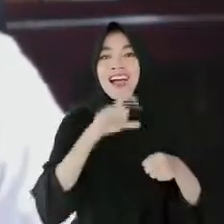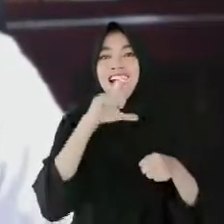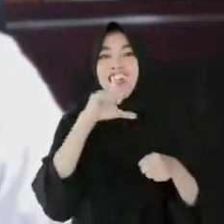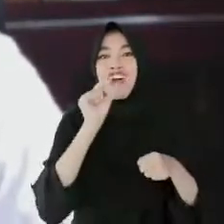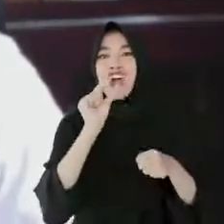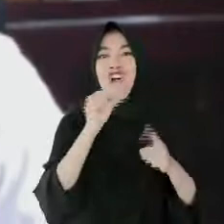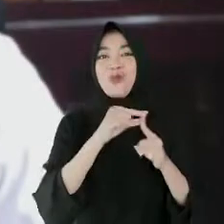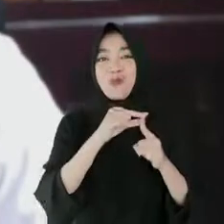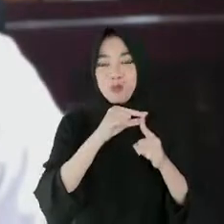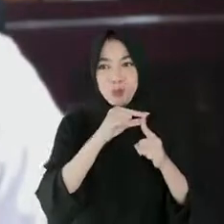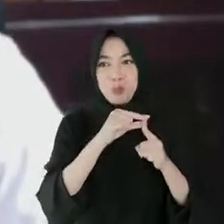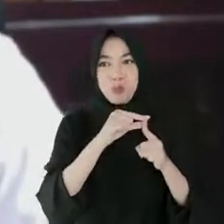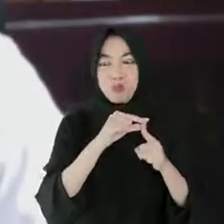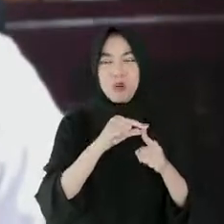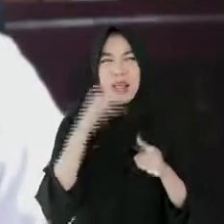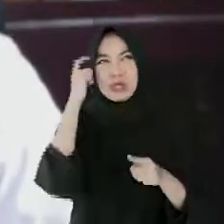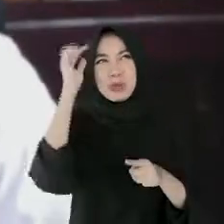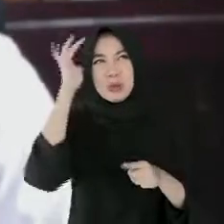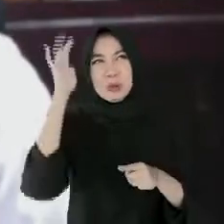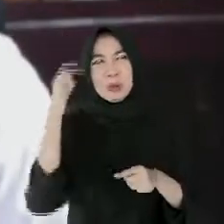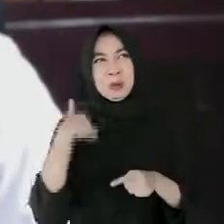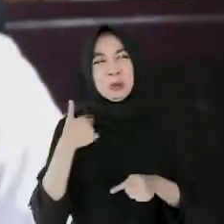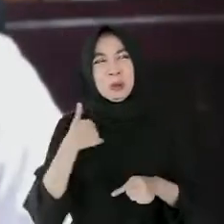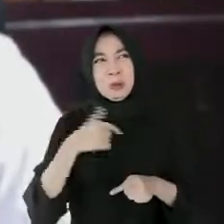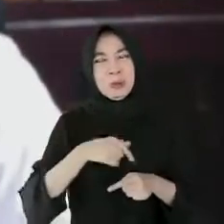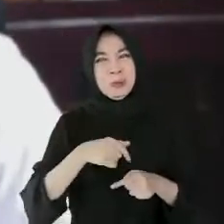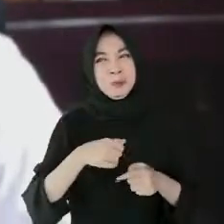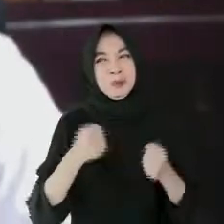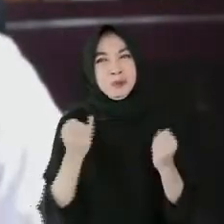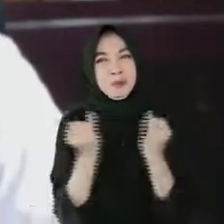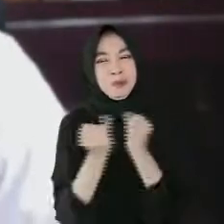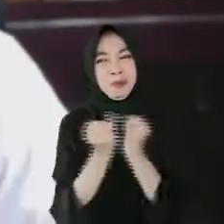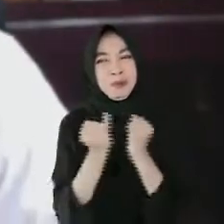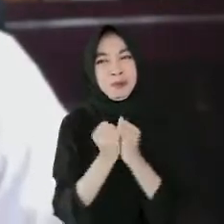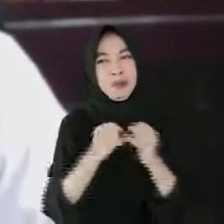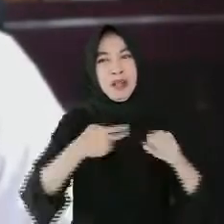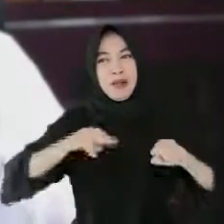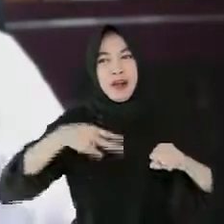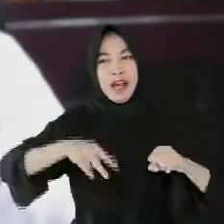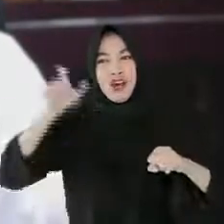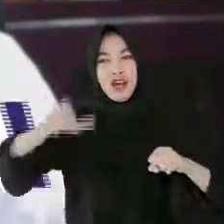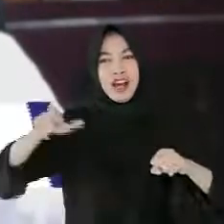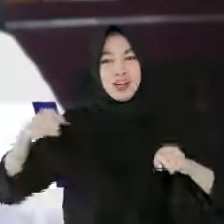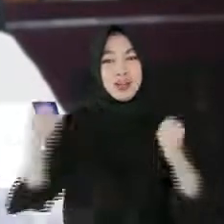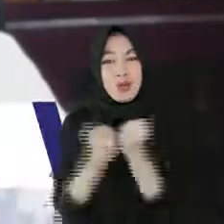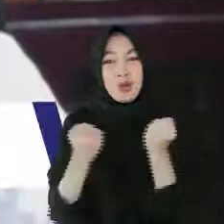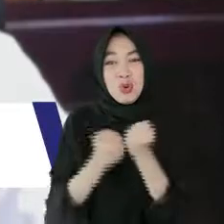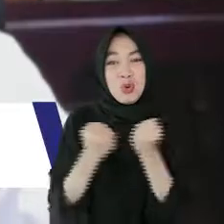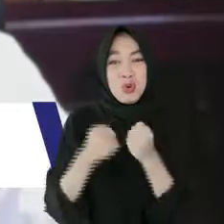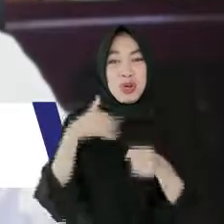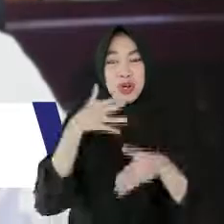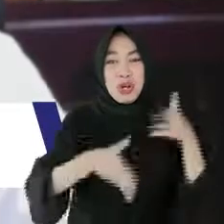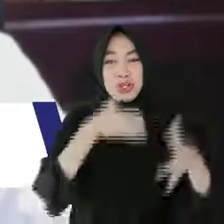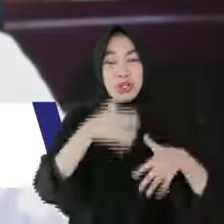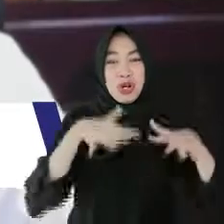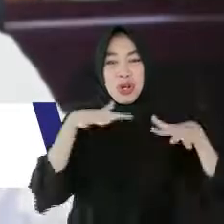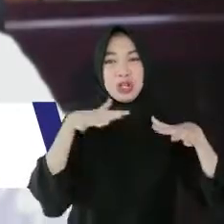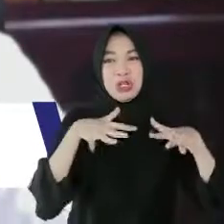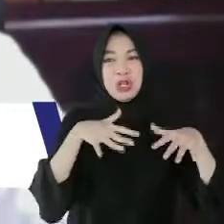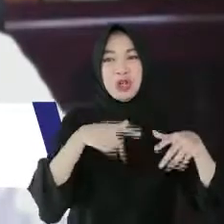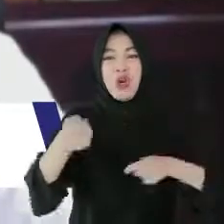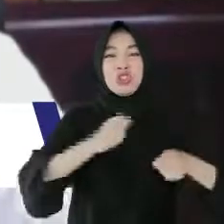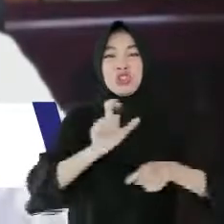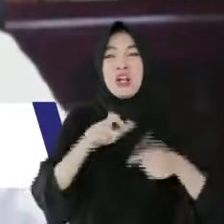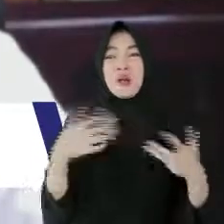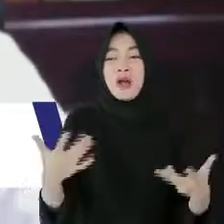Apakah suporter itu yang mereka itu kadang-kadang sulit untuk dikontrol apakah bisa dengan the